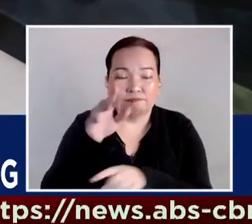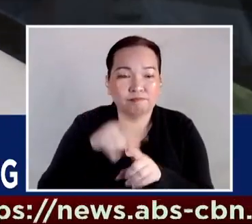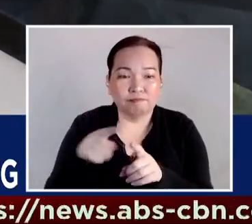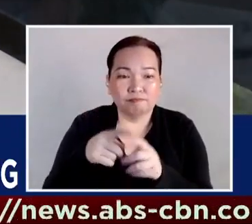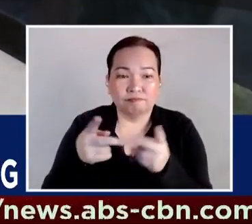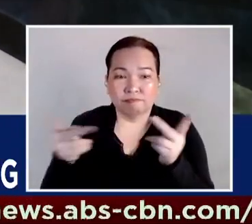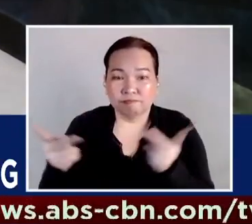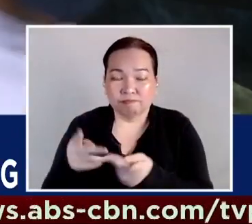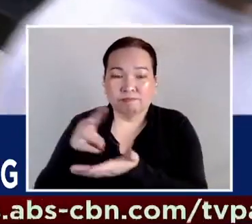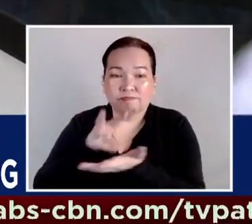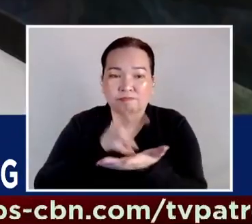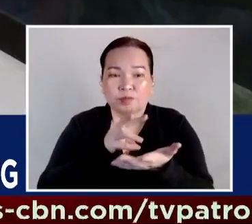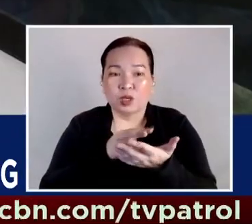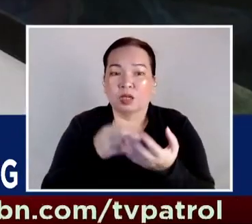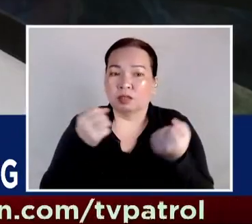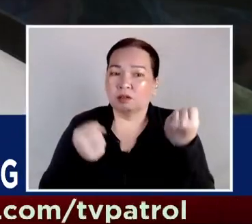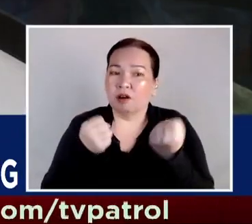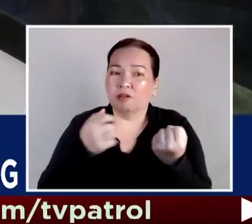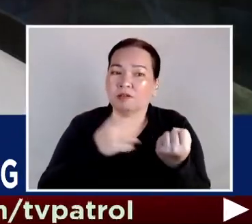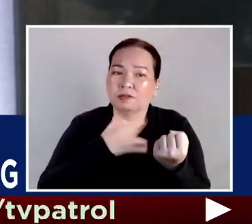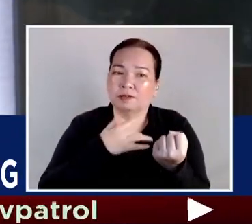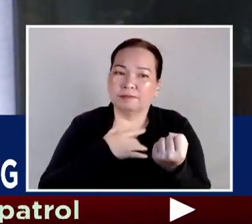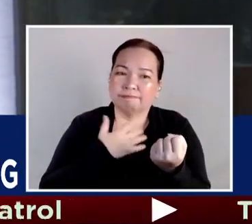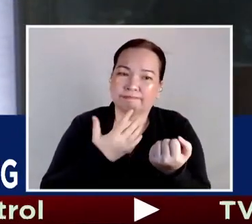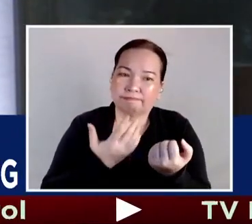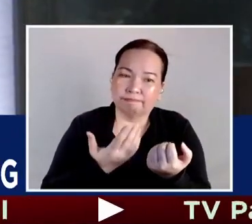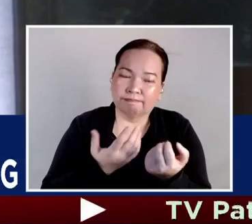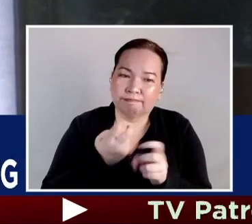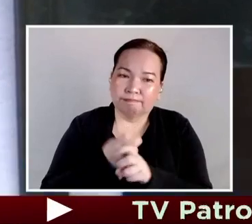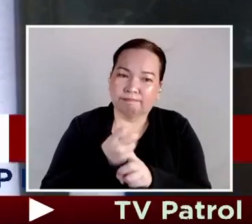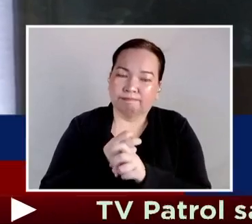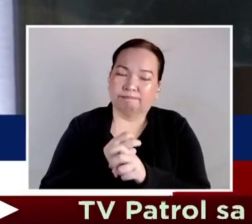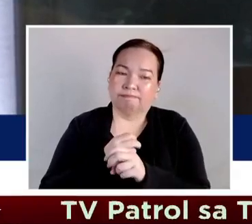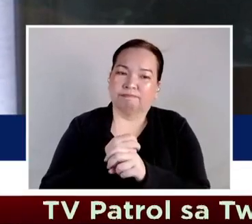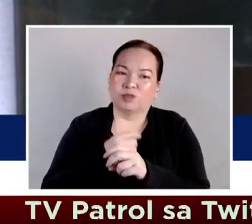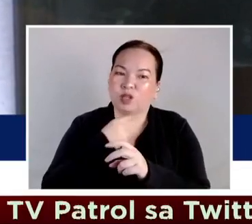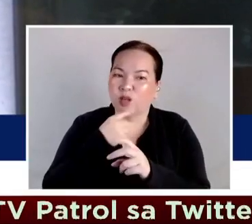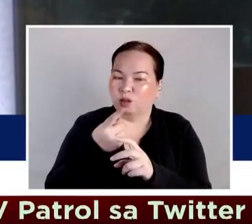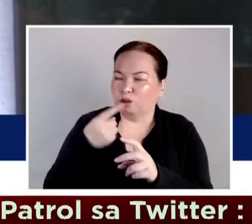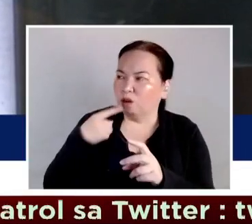ilang driver ang kaibahan sa kita. Matagal yung pila namin, tapos